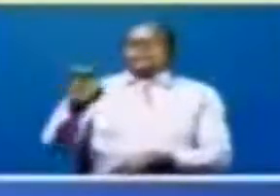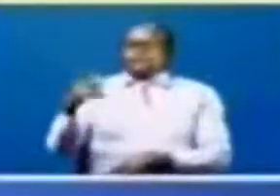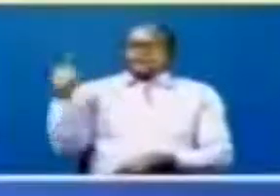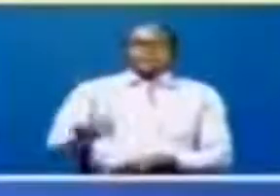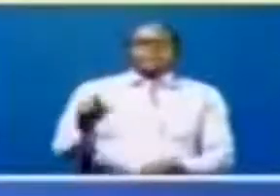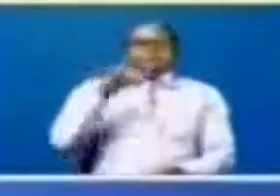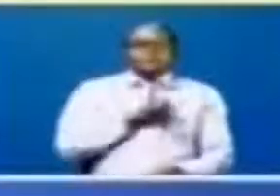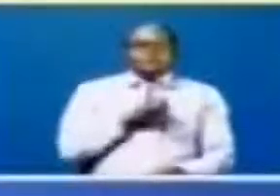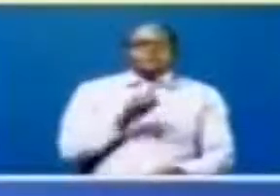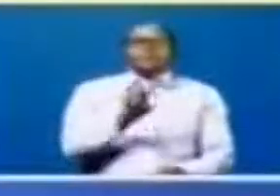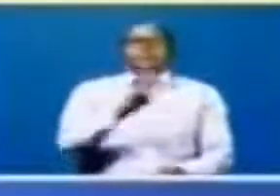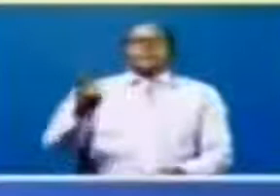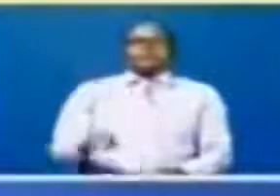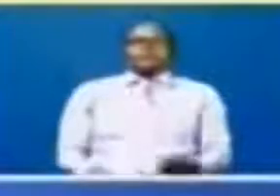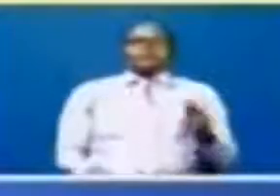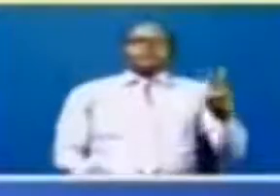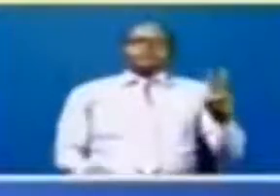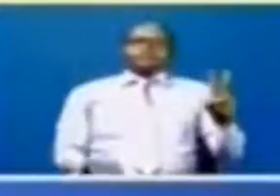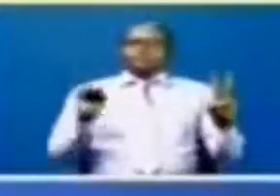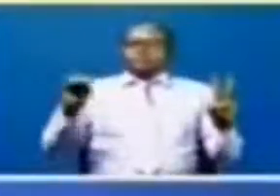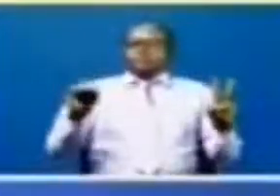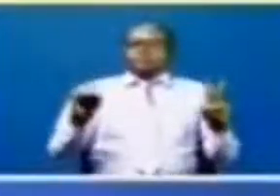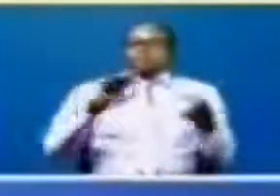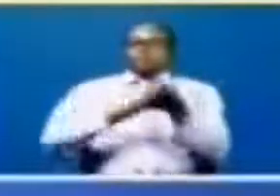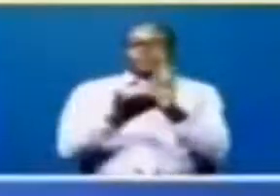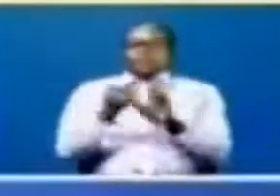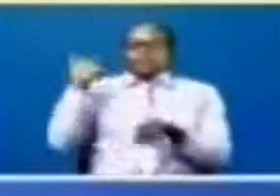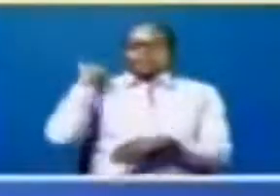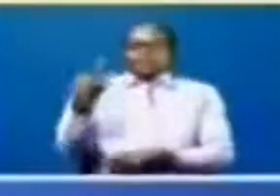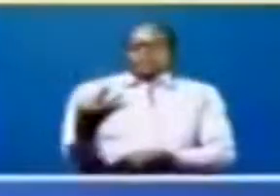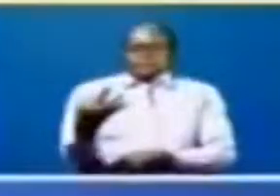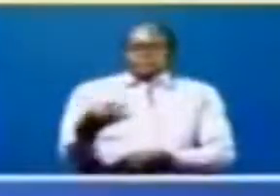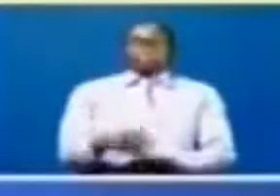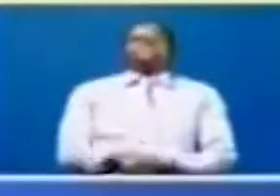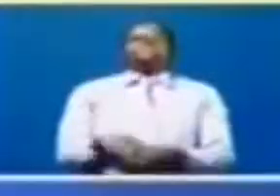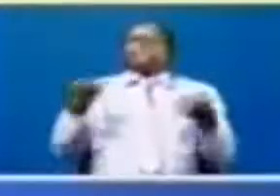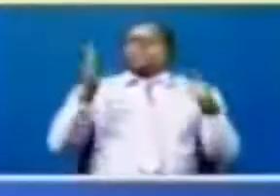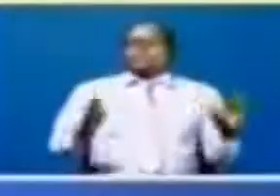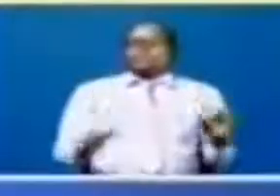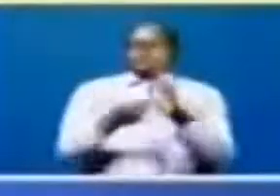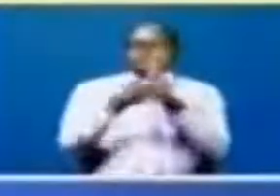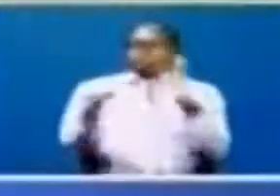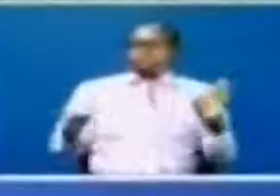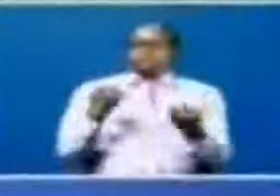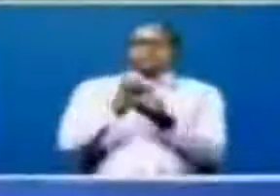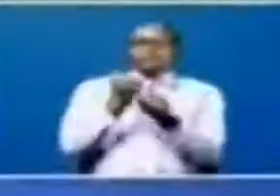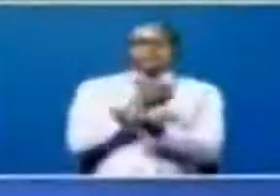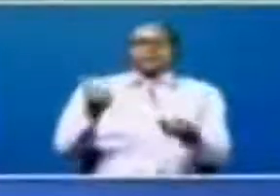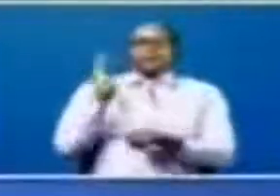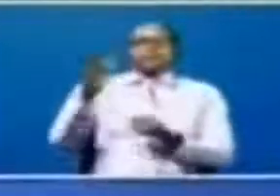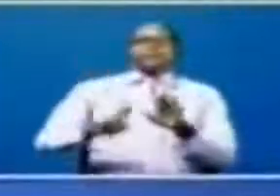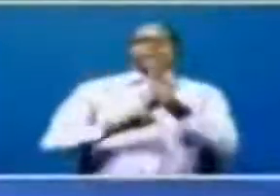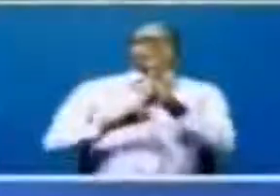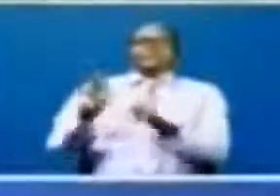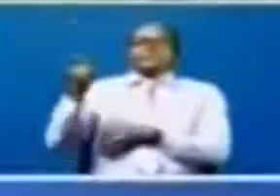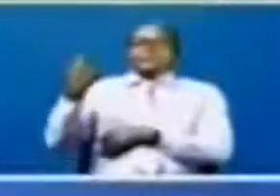timu ya magharibi mabao mawili kwa sufuri na kuchukua nafasi ya tatu. Wachezaji walio shamiri kwenye mashindano hayo watawakilisha